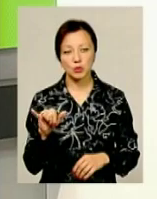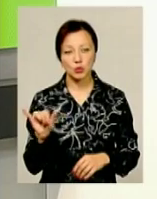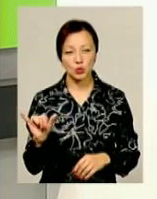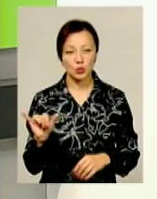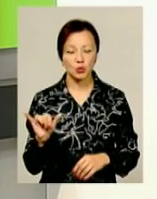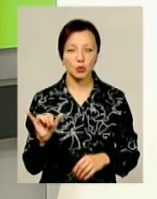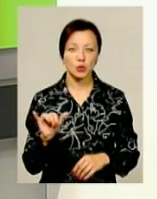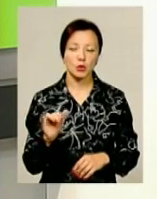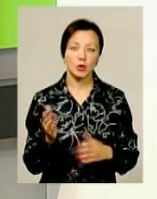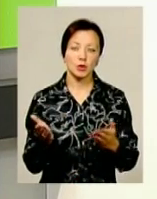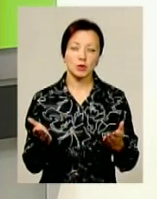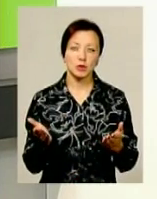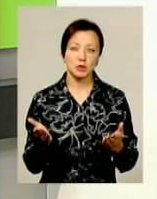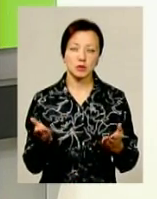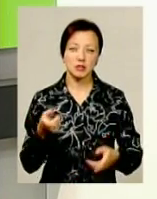звичайно, що